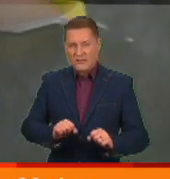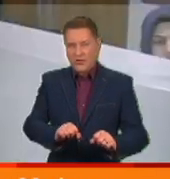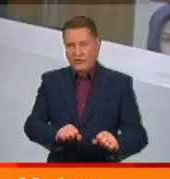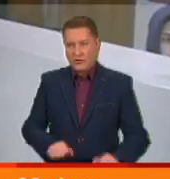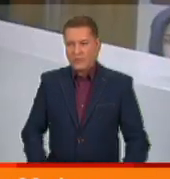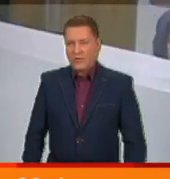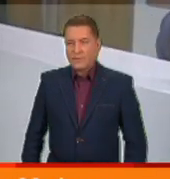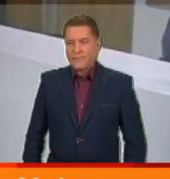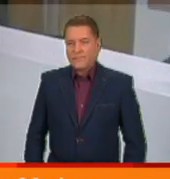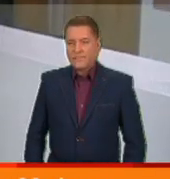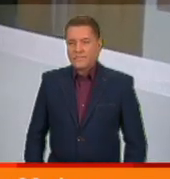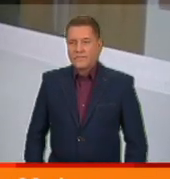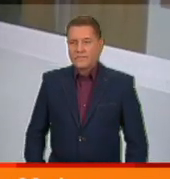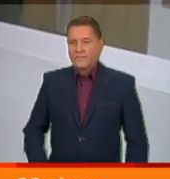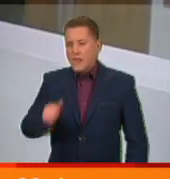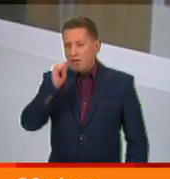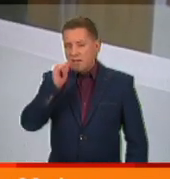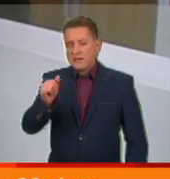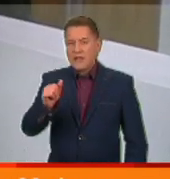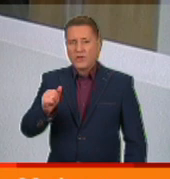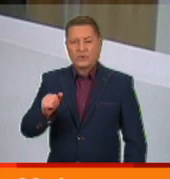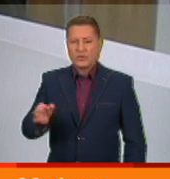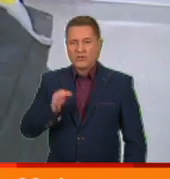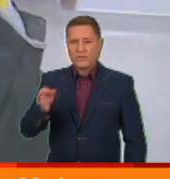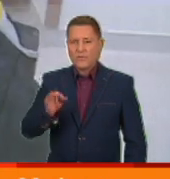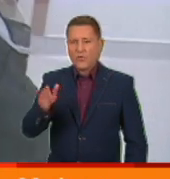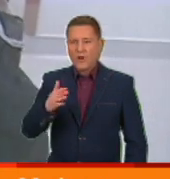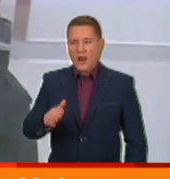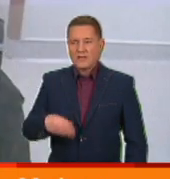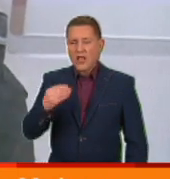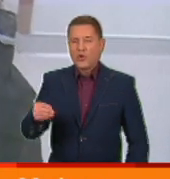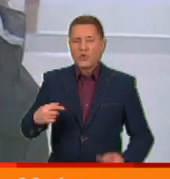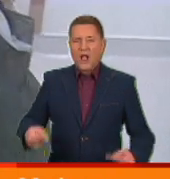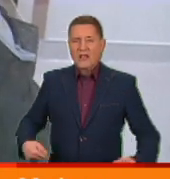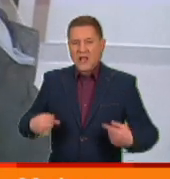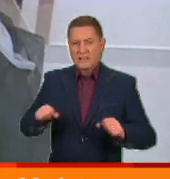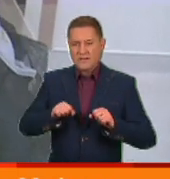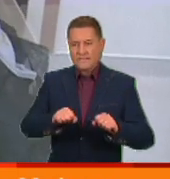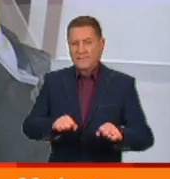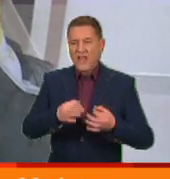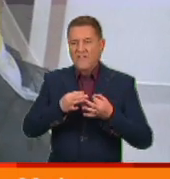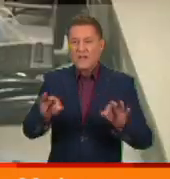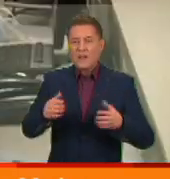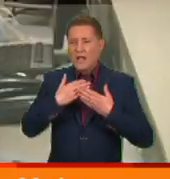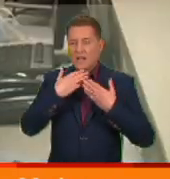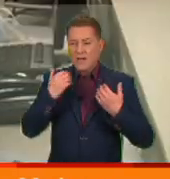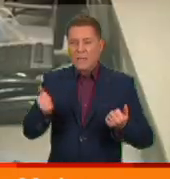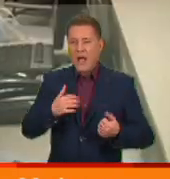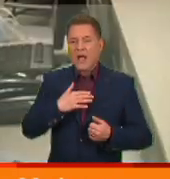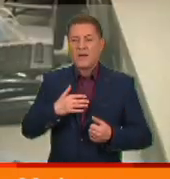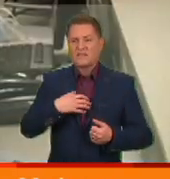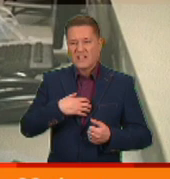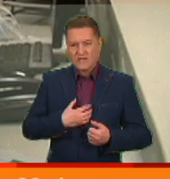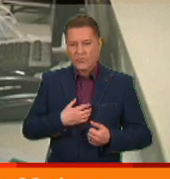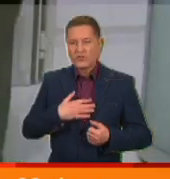відключають від крапельниці, видають нам інвалідну коляску, вона не катається. Сьогодні вільних немає. Матвій засмучений. Приємнощів у